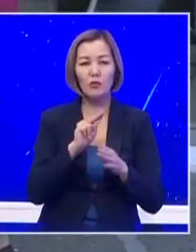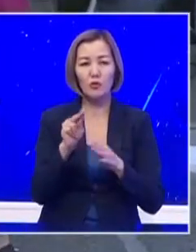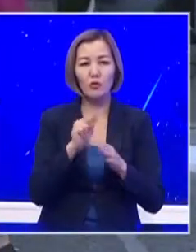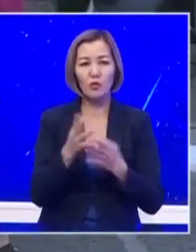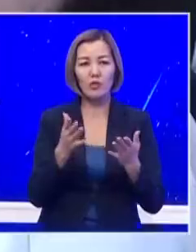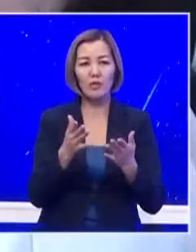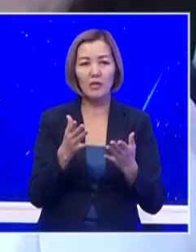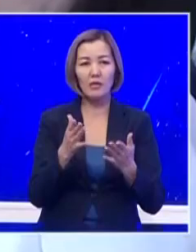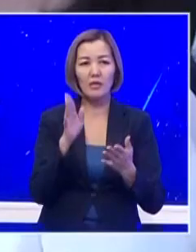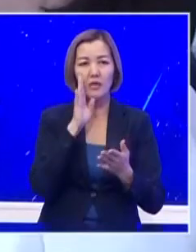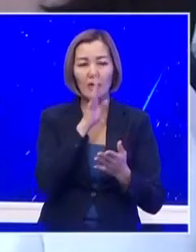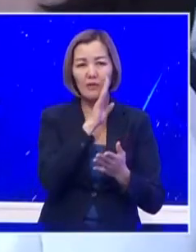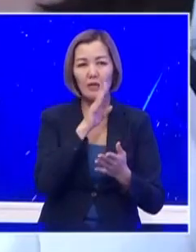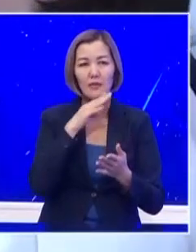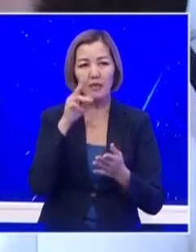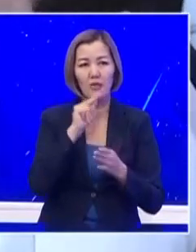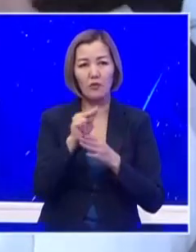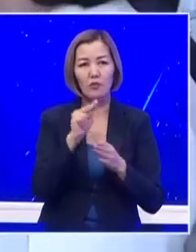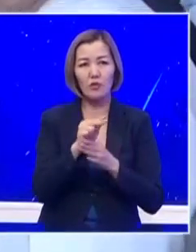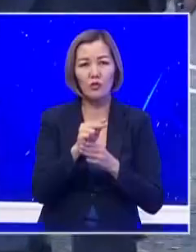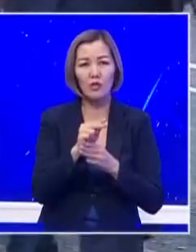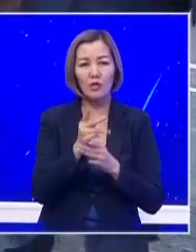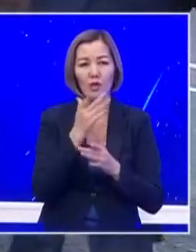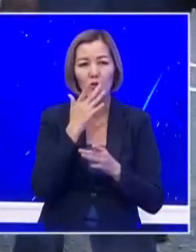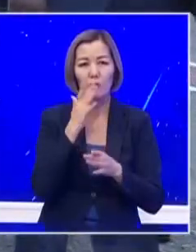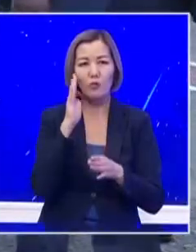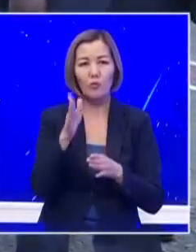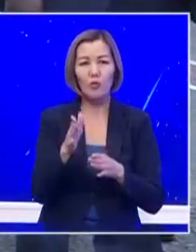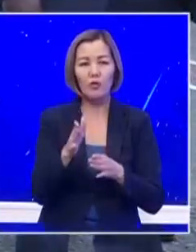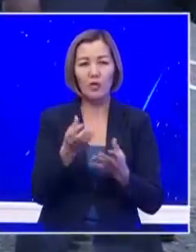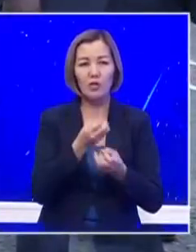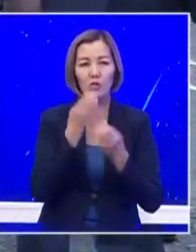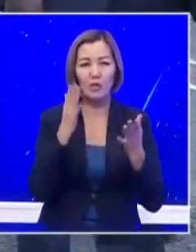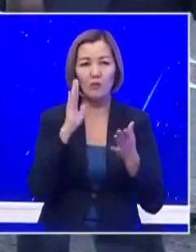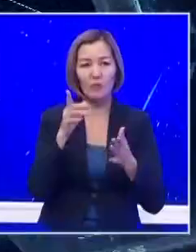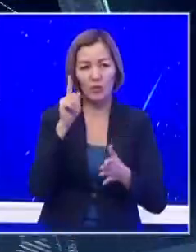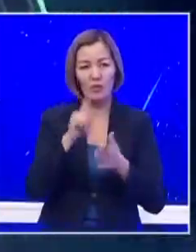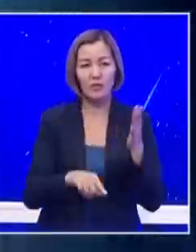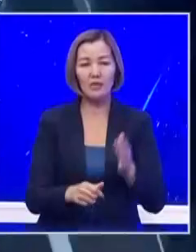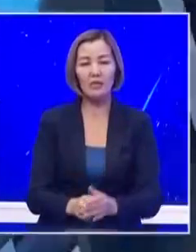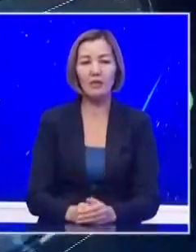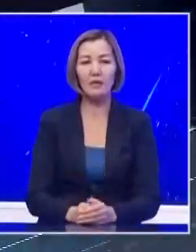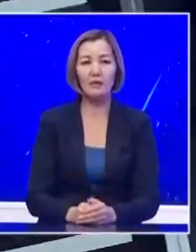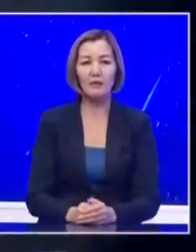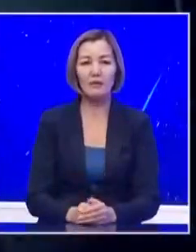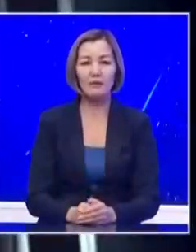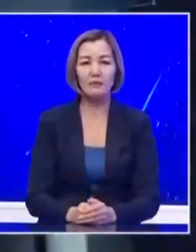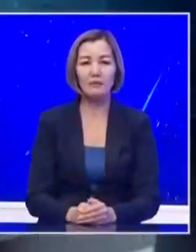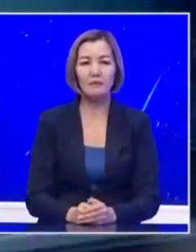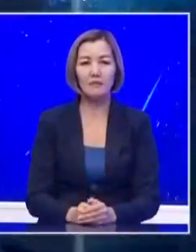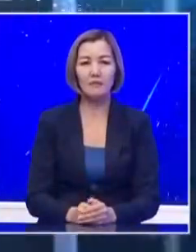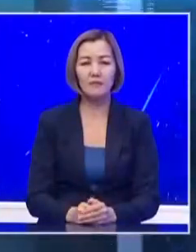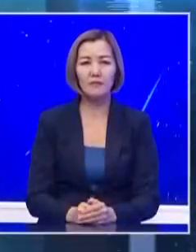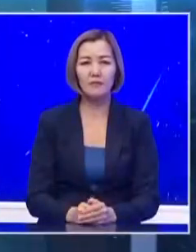ата-аналар тәрбиесін көрсетсе, ұлт болашағының жарқын болуы сөзсіз екенін жеткізді. Шалқар Нұрмұхамбет, Абзал